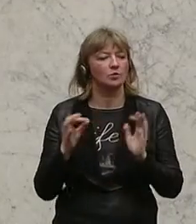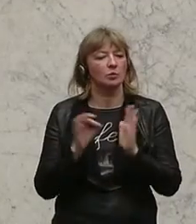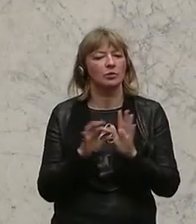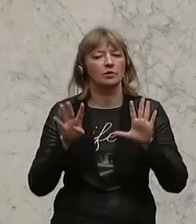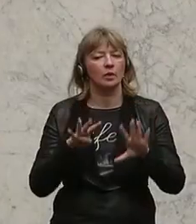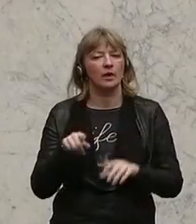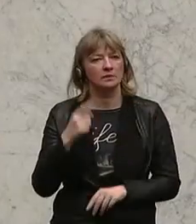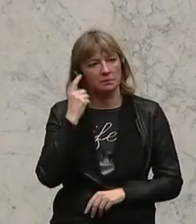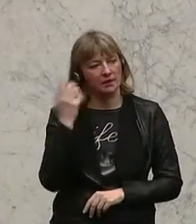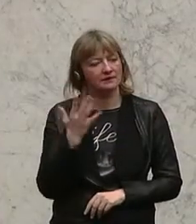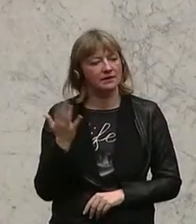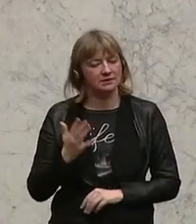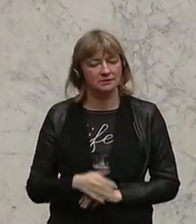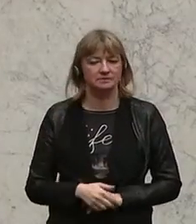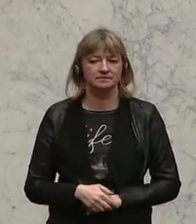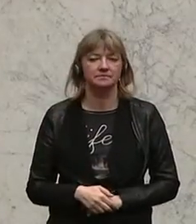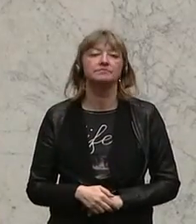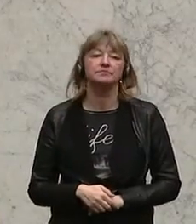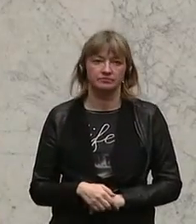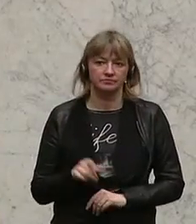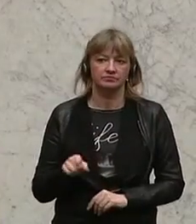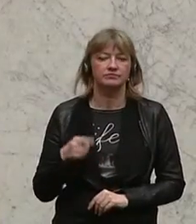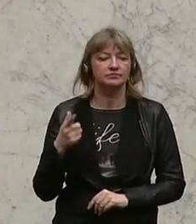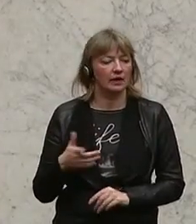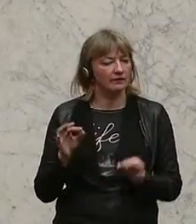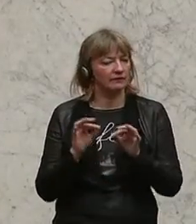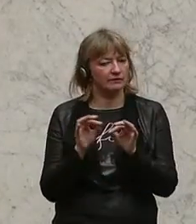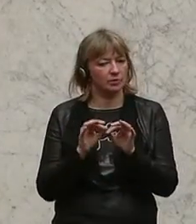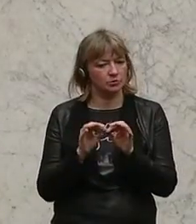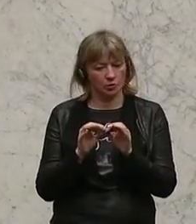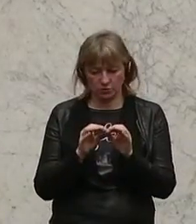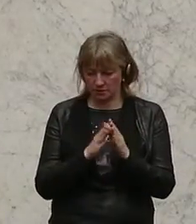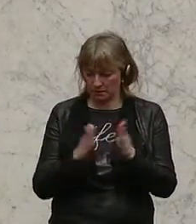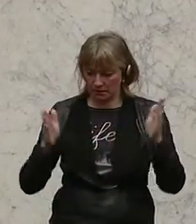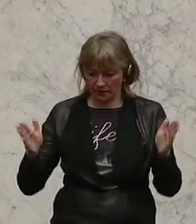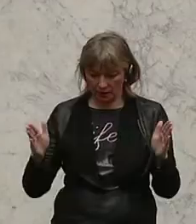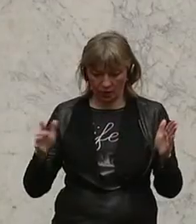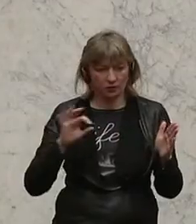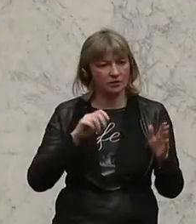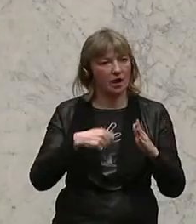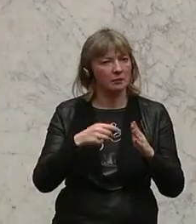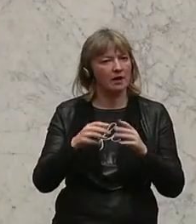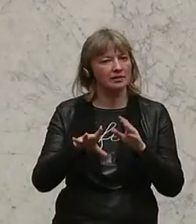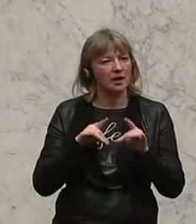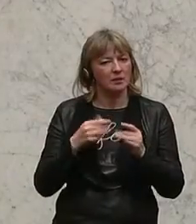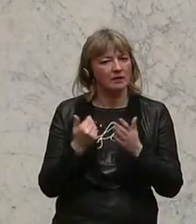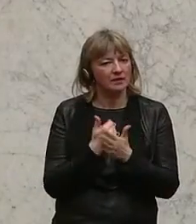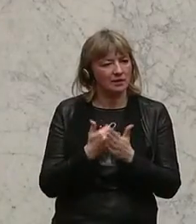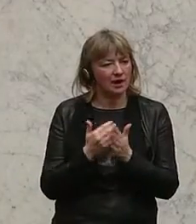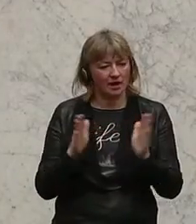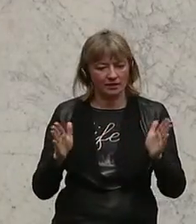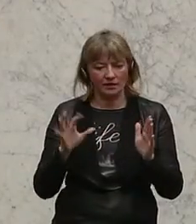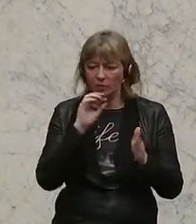geht es darum, dass wir hier auch die Ausdehnung der Funktionsperiode für die Arbeitnehmervertreterinnen und Vertreter in den Bereichen